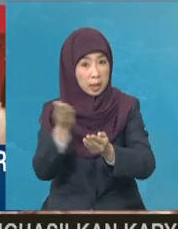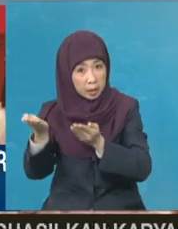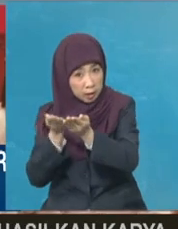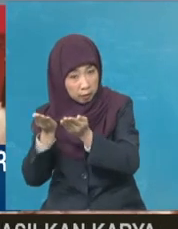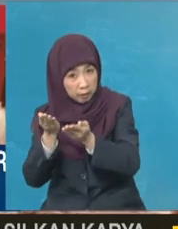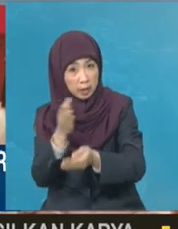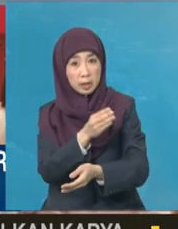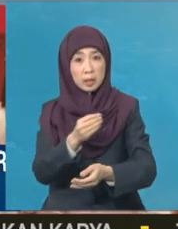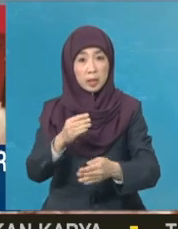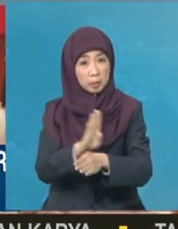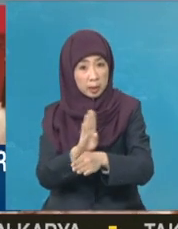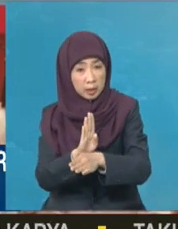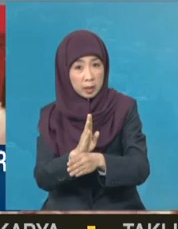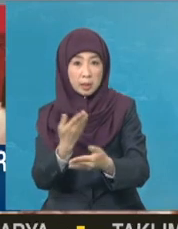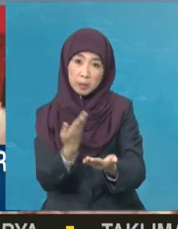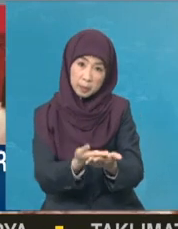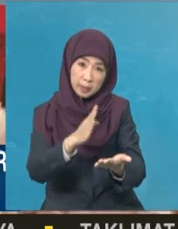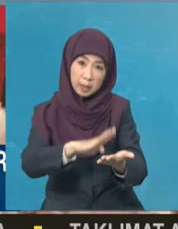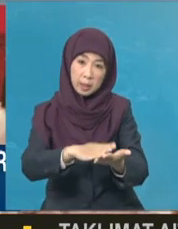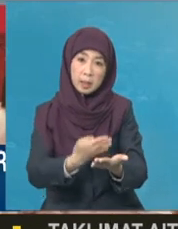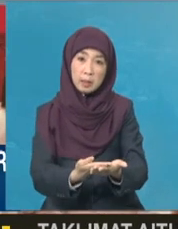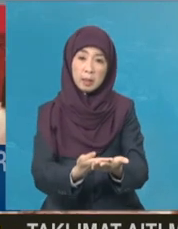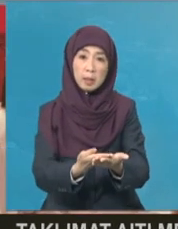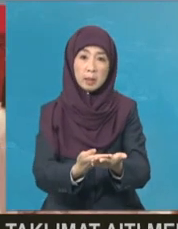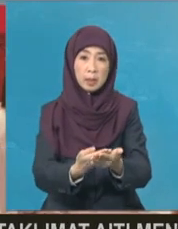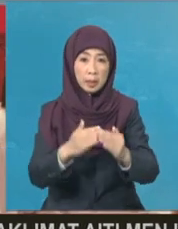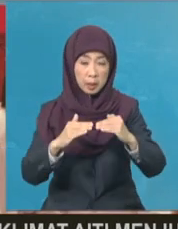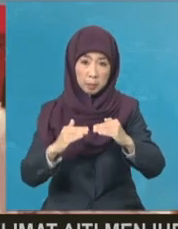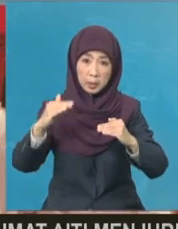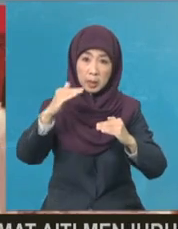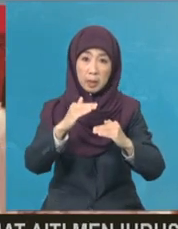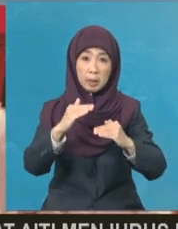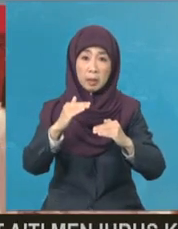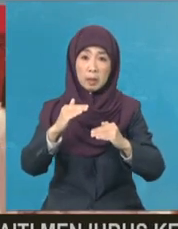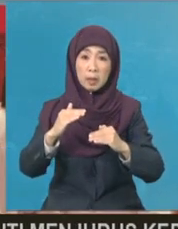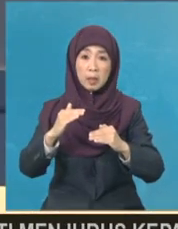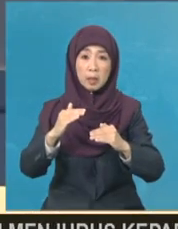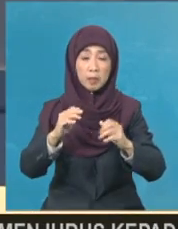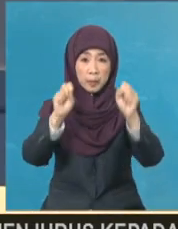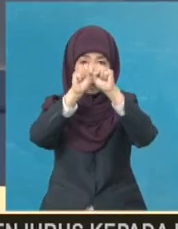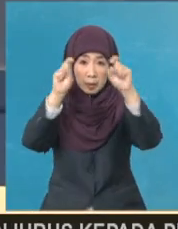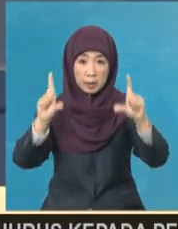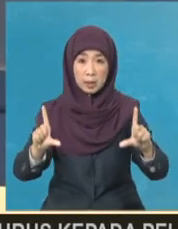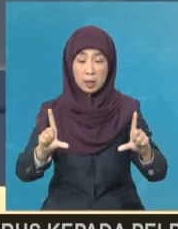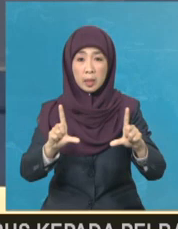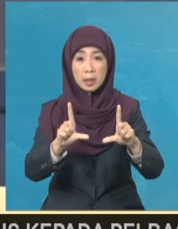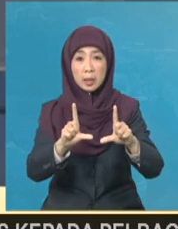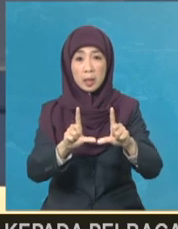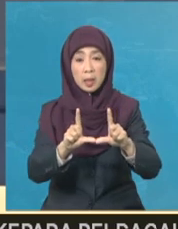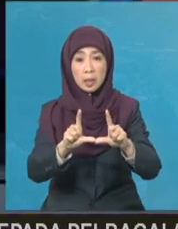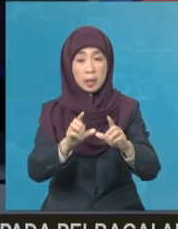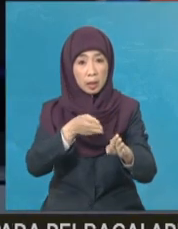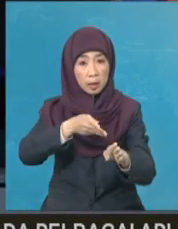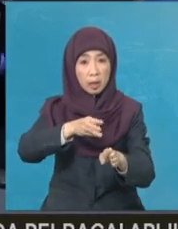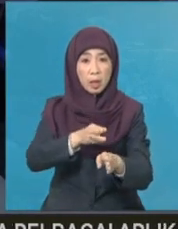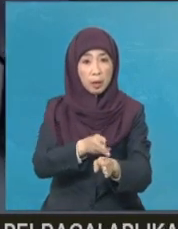bisnis dan juga Culinary am dari peringkat a certification ke masih